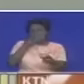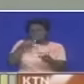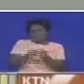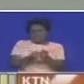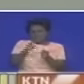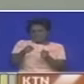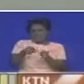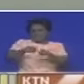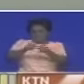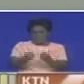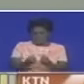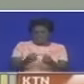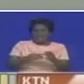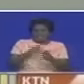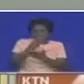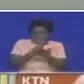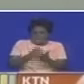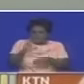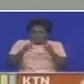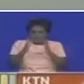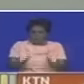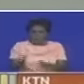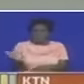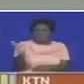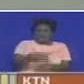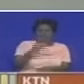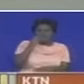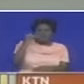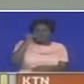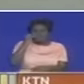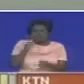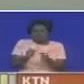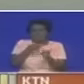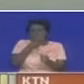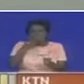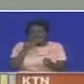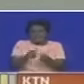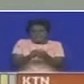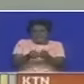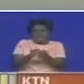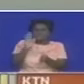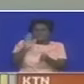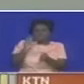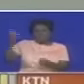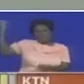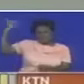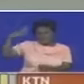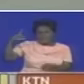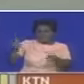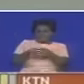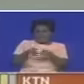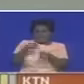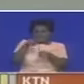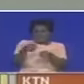kupata hitilafu. Baadhi ya wakulima wamelazimika kurejea nyumbani kukausha mahindi yao kwa kutumia jua, huku shughuli ya